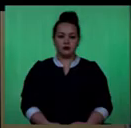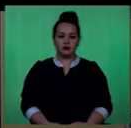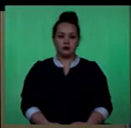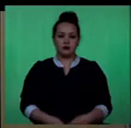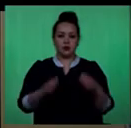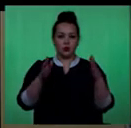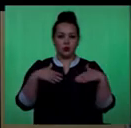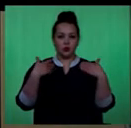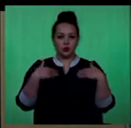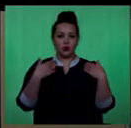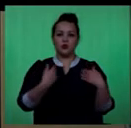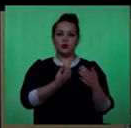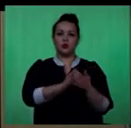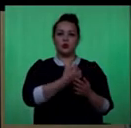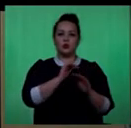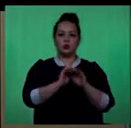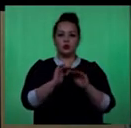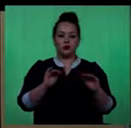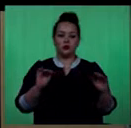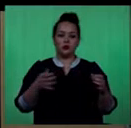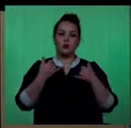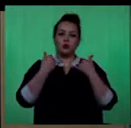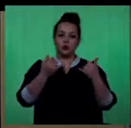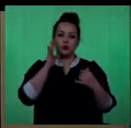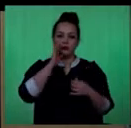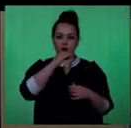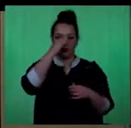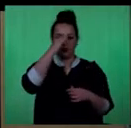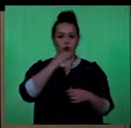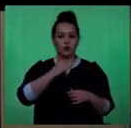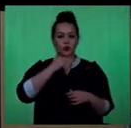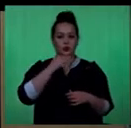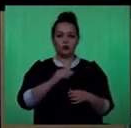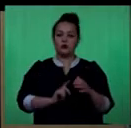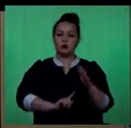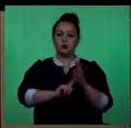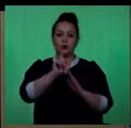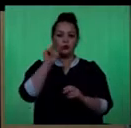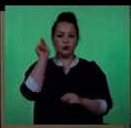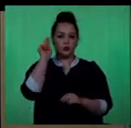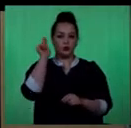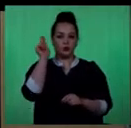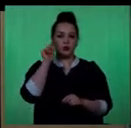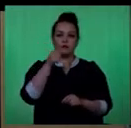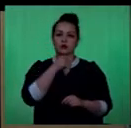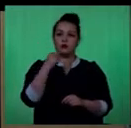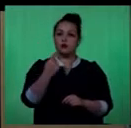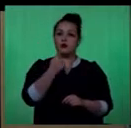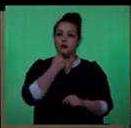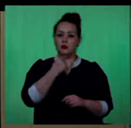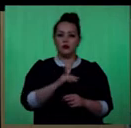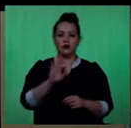здравствуйте дорогие ребята и уважаемые родители мы начинаем урок русского языка